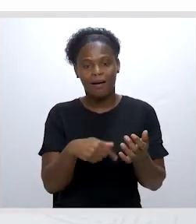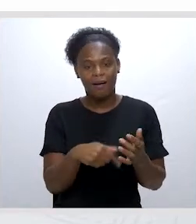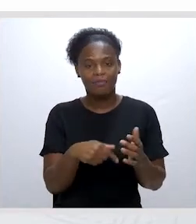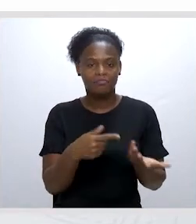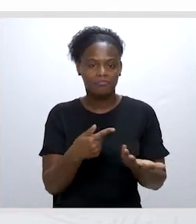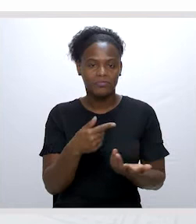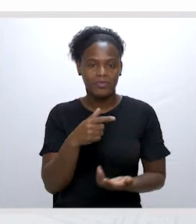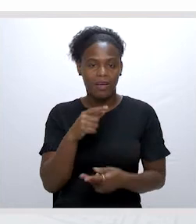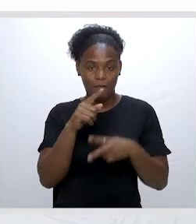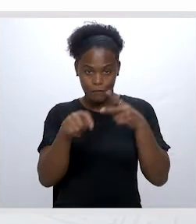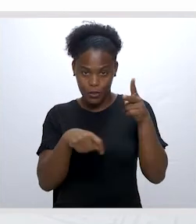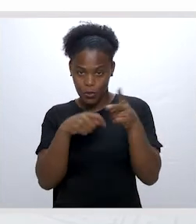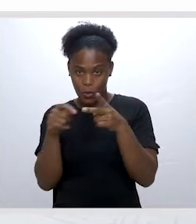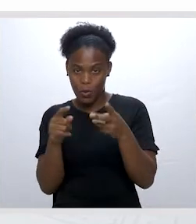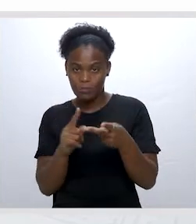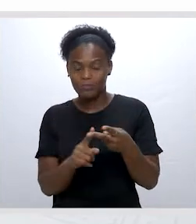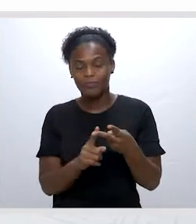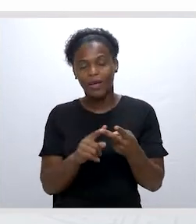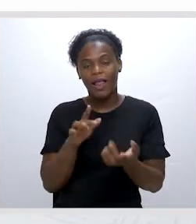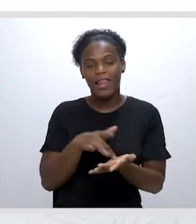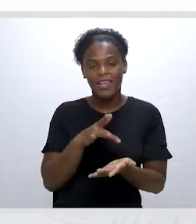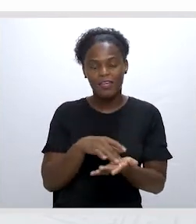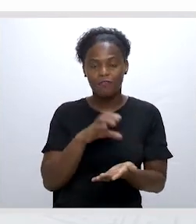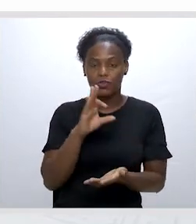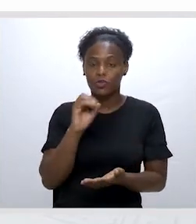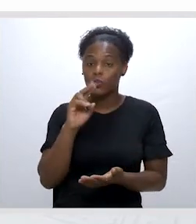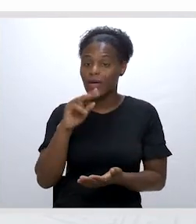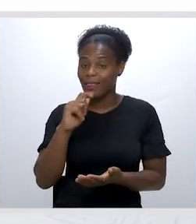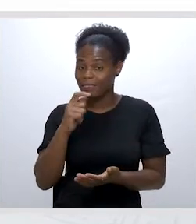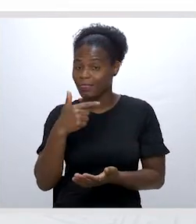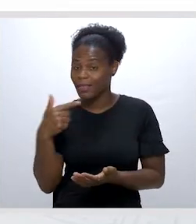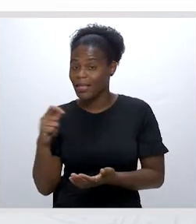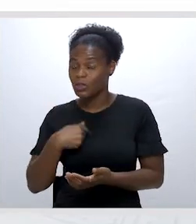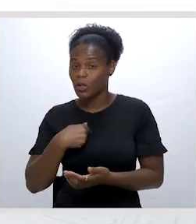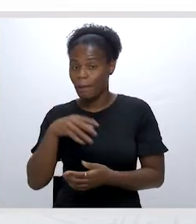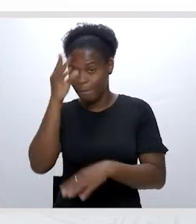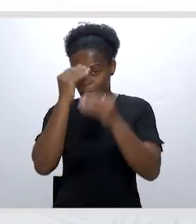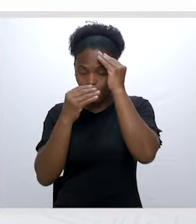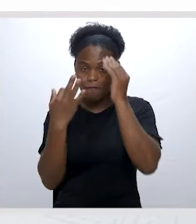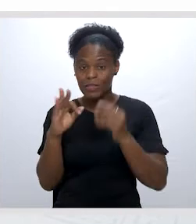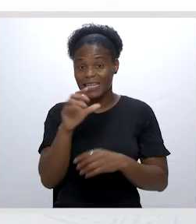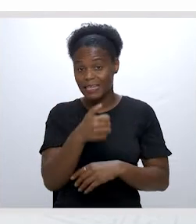la vidéo, livre chouette, j'apprends le français, Quintoine, page